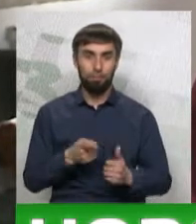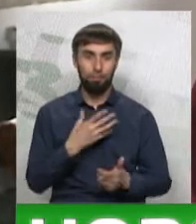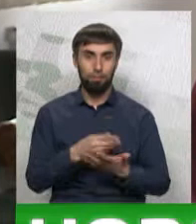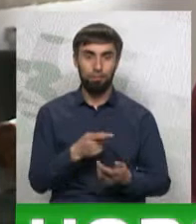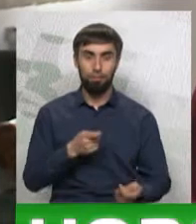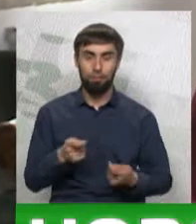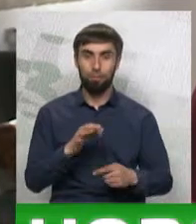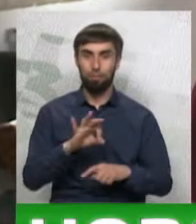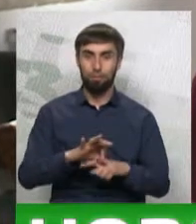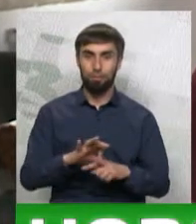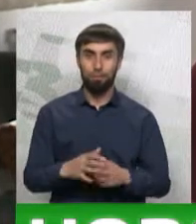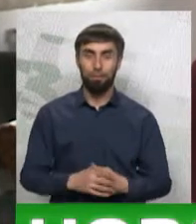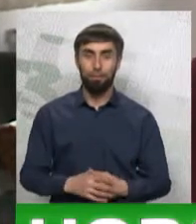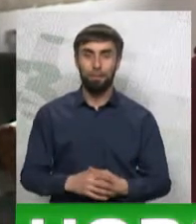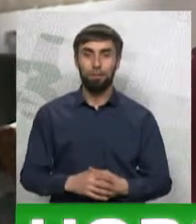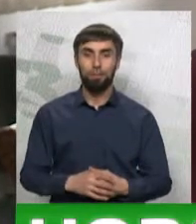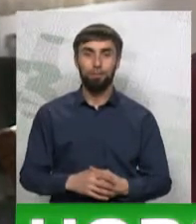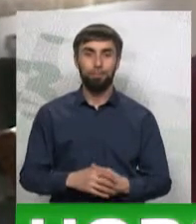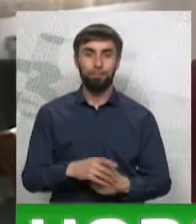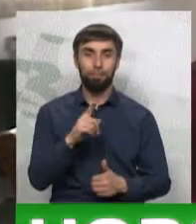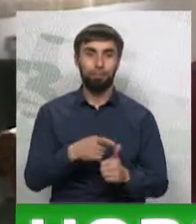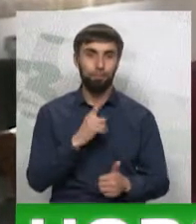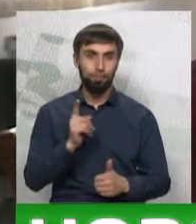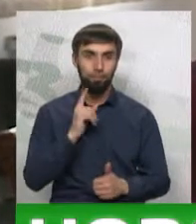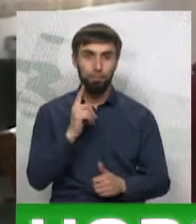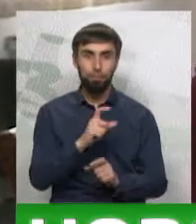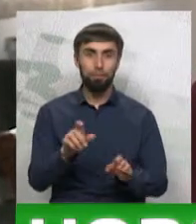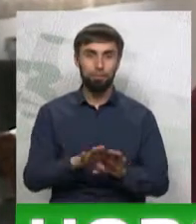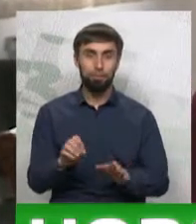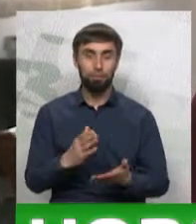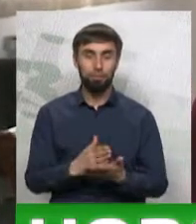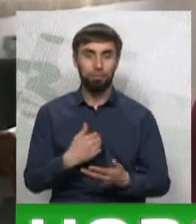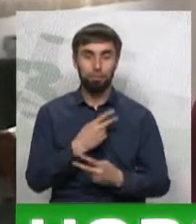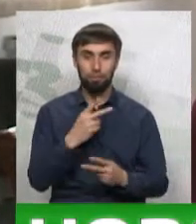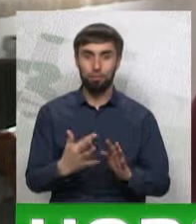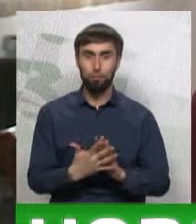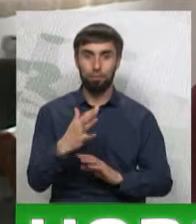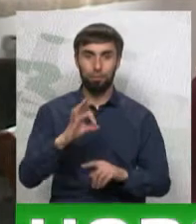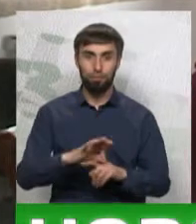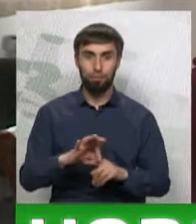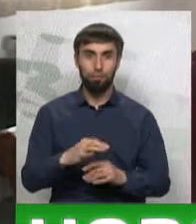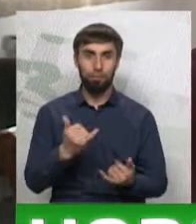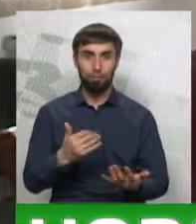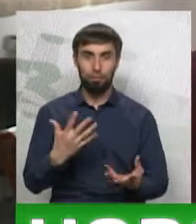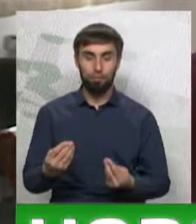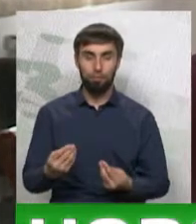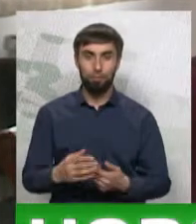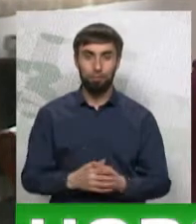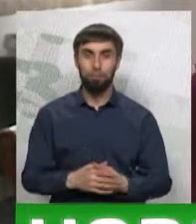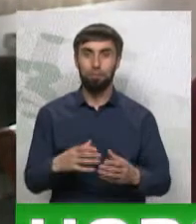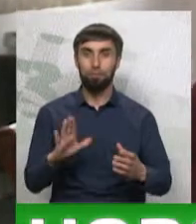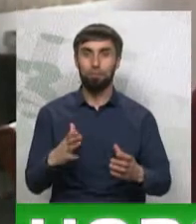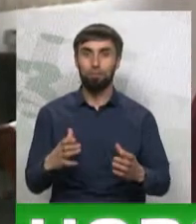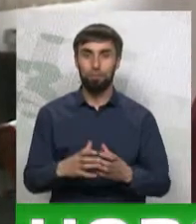заболеваемость молодеет мы наблюдаем рост заболеваемости теперь группе